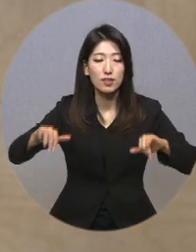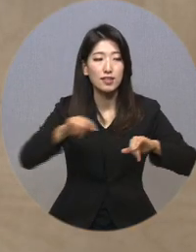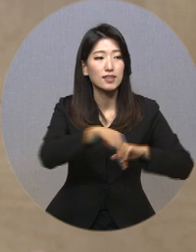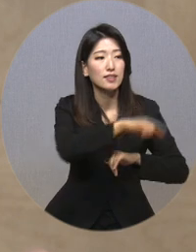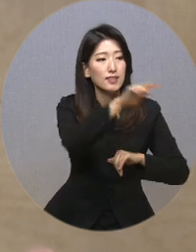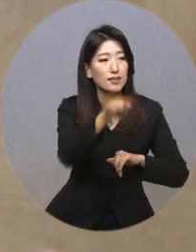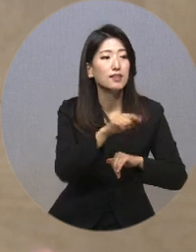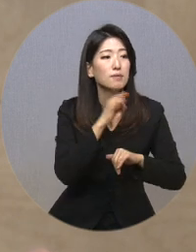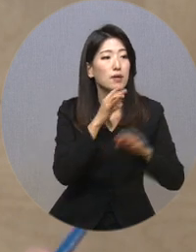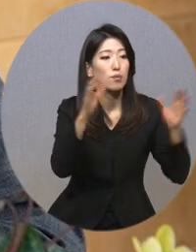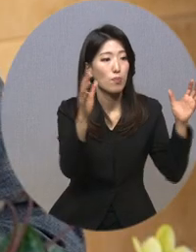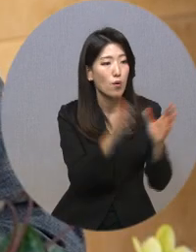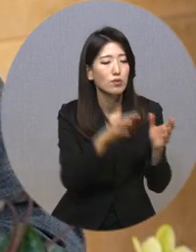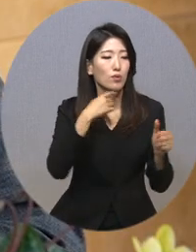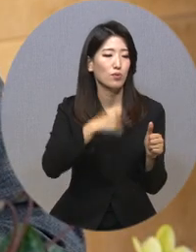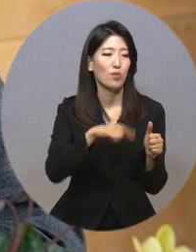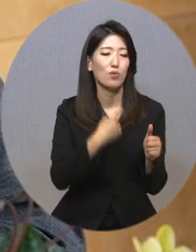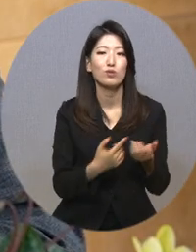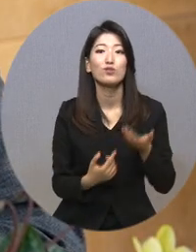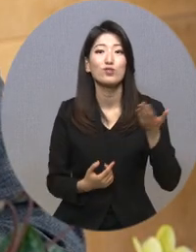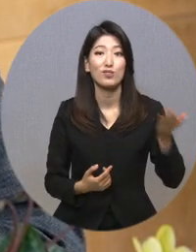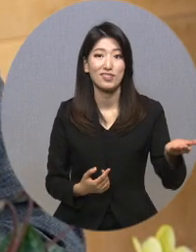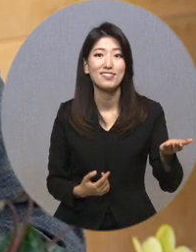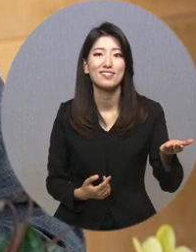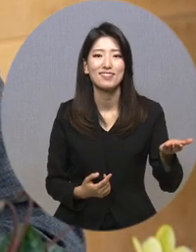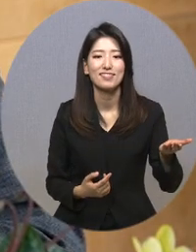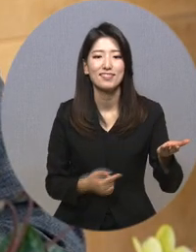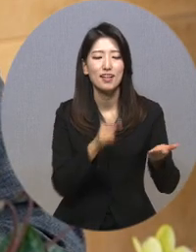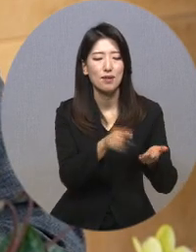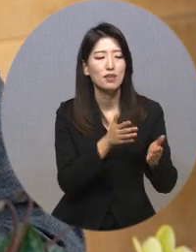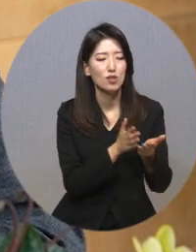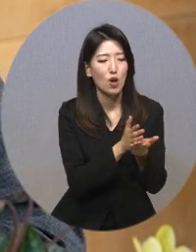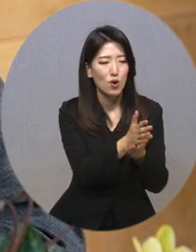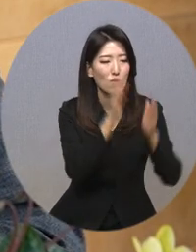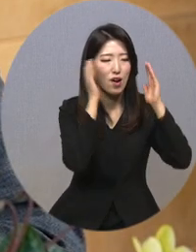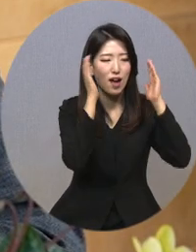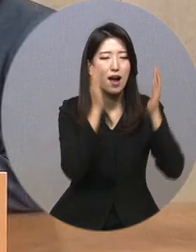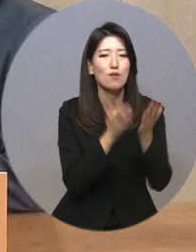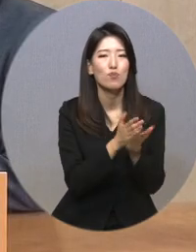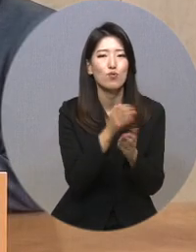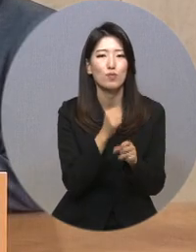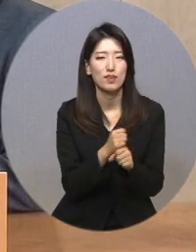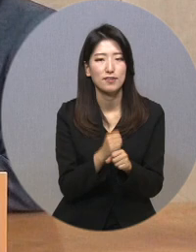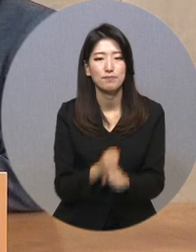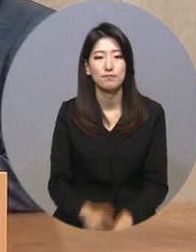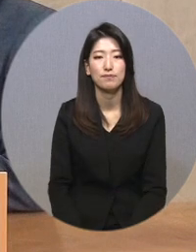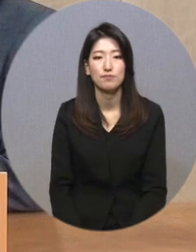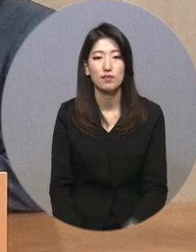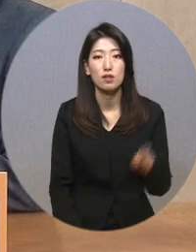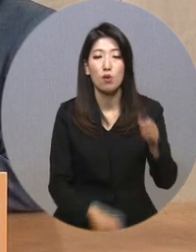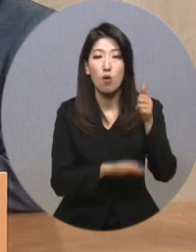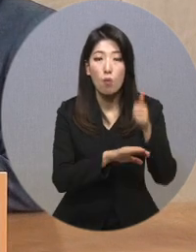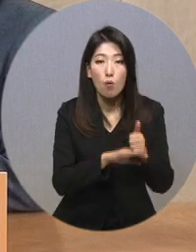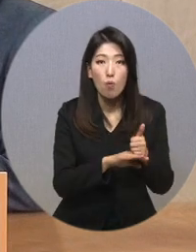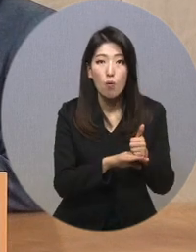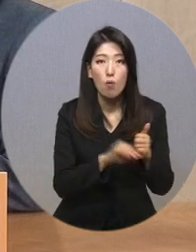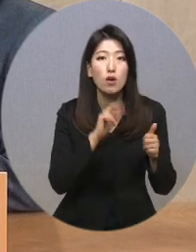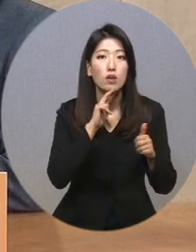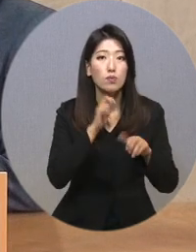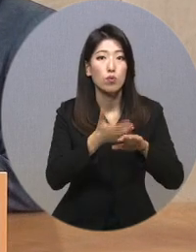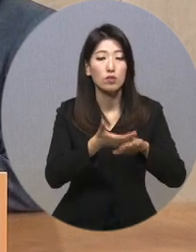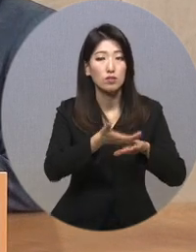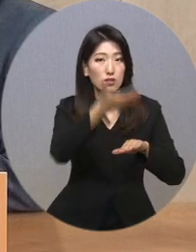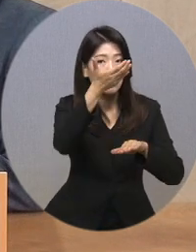미래 트렌드이지 않겠냐 생각을 해서 성인학습자를 위한 전용 학부를 만들어서 학과를 운영하고 있고요. 그 결과 성인학습자들에 대한 어떤